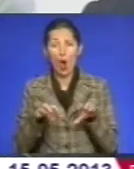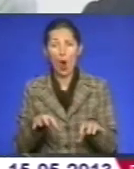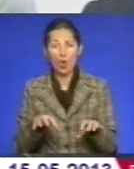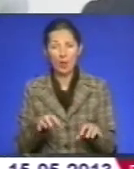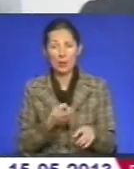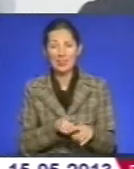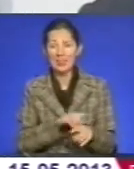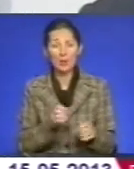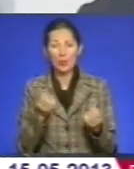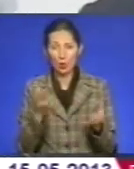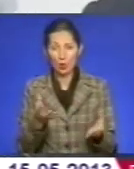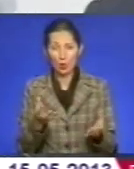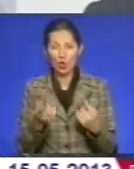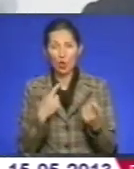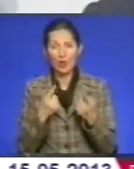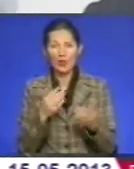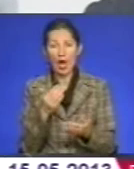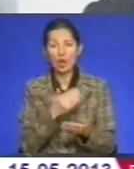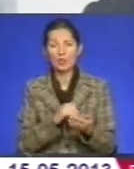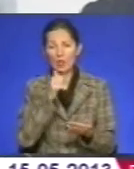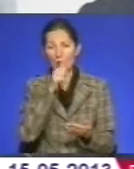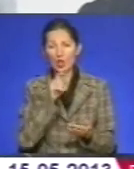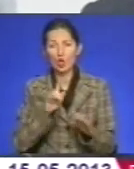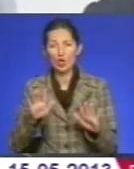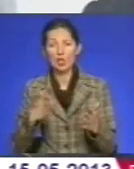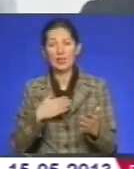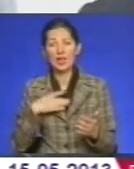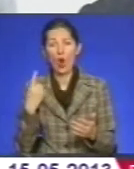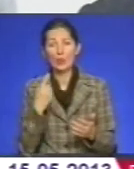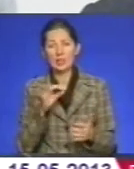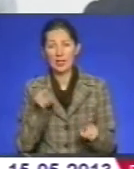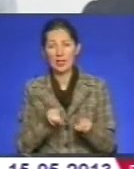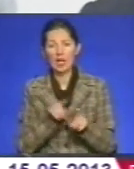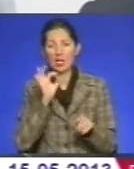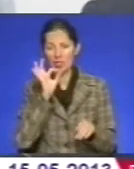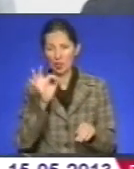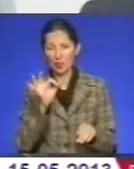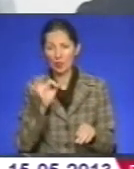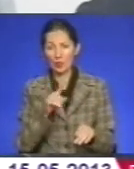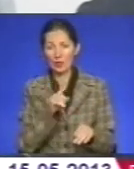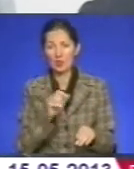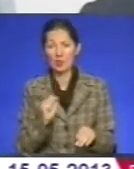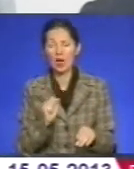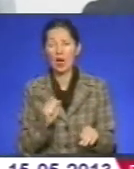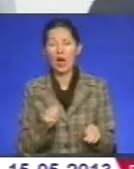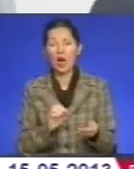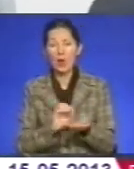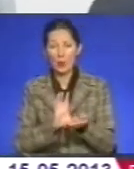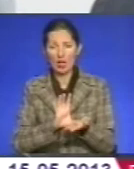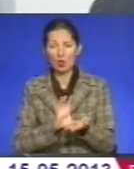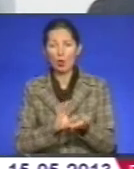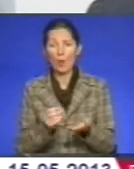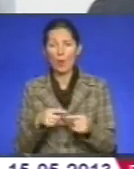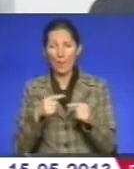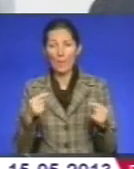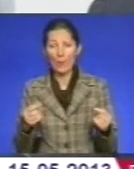непросто. Якщо говорити за останні роки, що сталося в нашій області, я так скажу. Заваловим приростом продукції область в